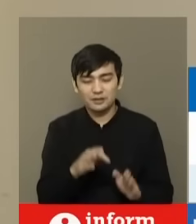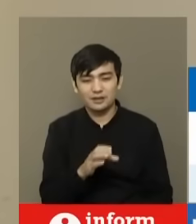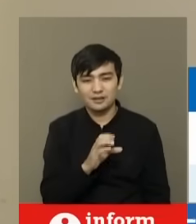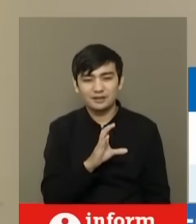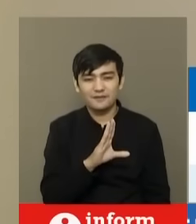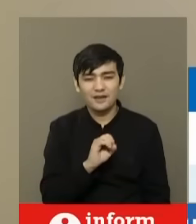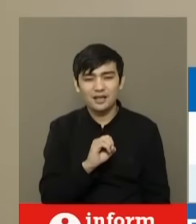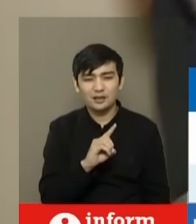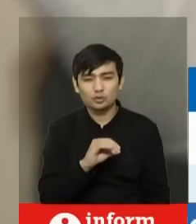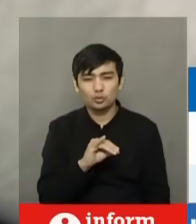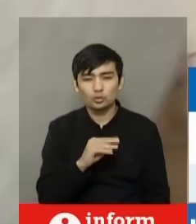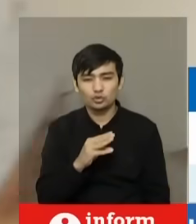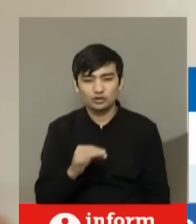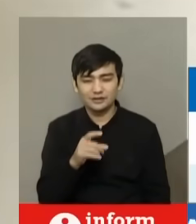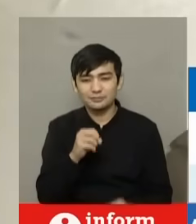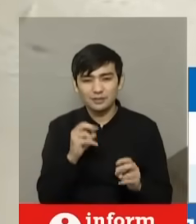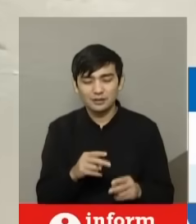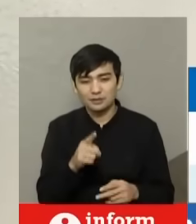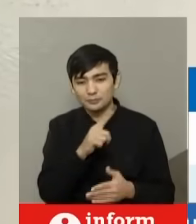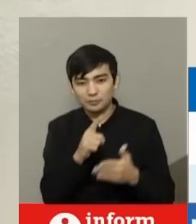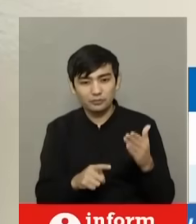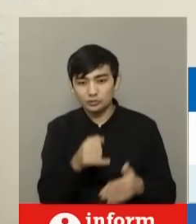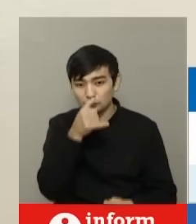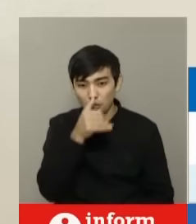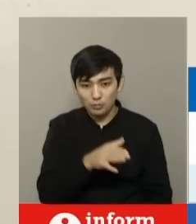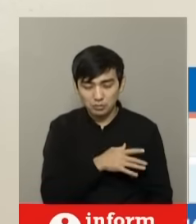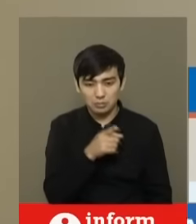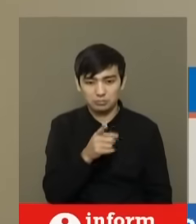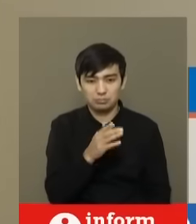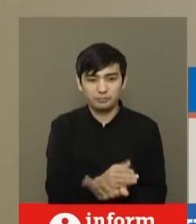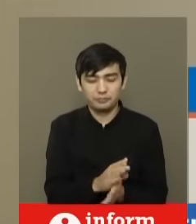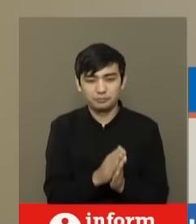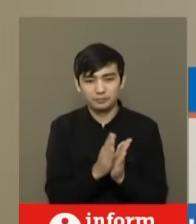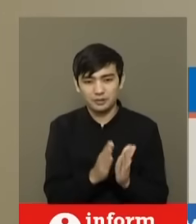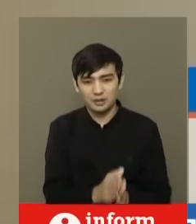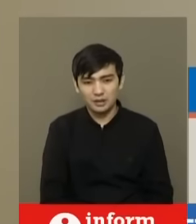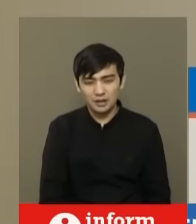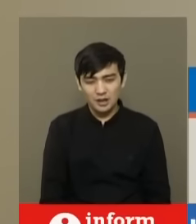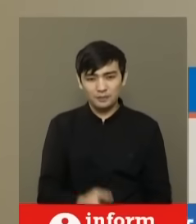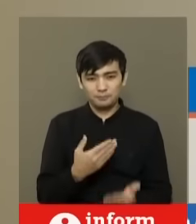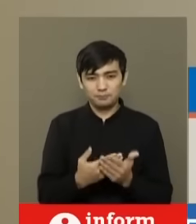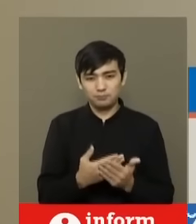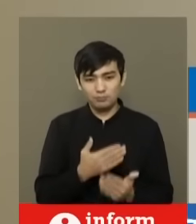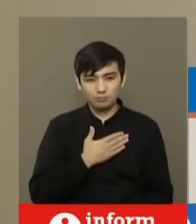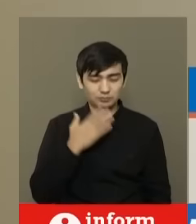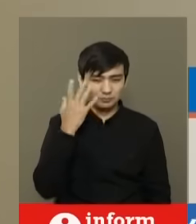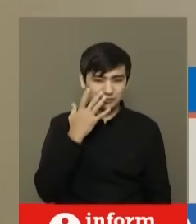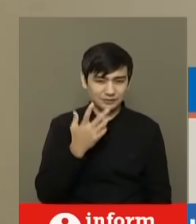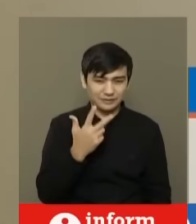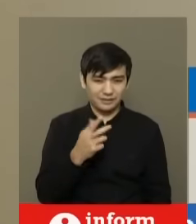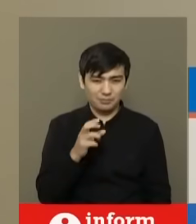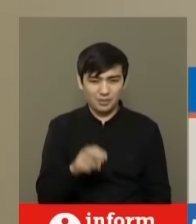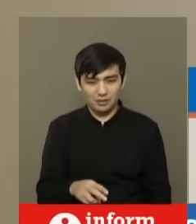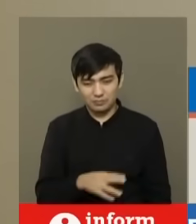связующий ригельде обычно болмайды трещина, а мына жақта прям трещина болып тұр. Предположительно, менің мойым где-то 3 балдай